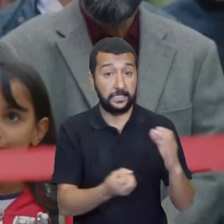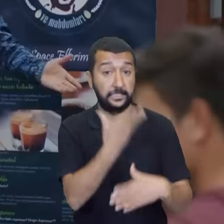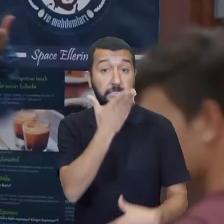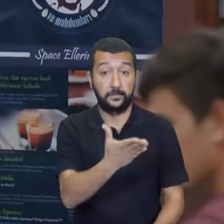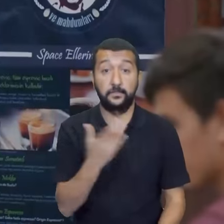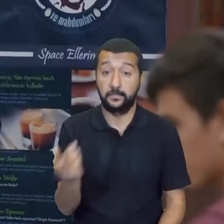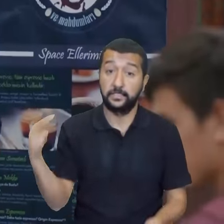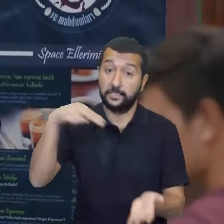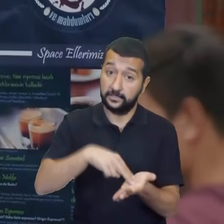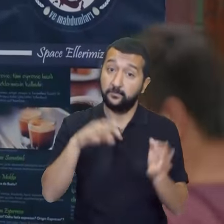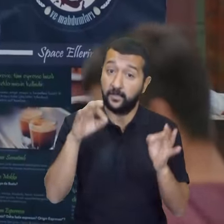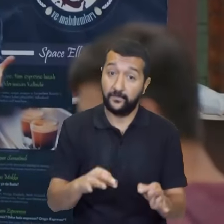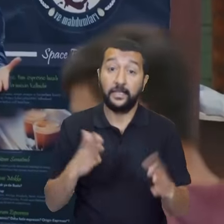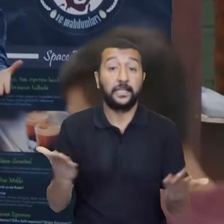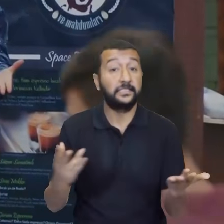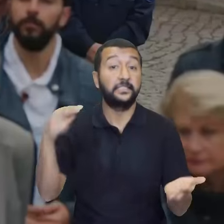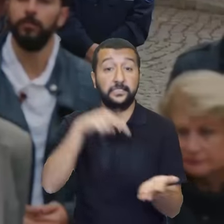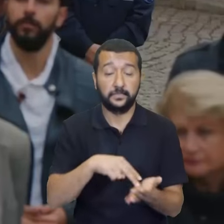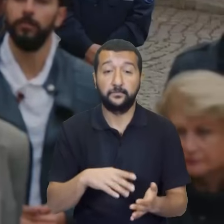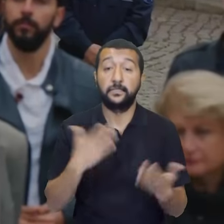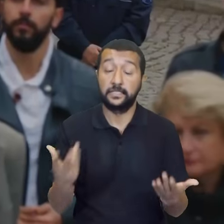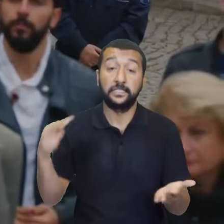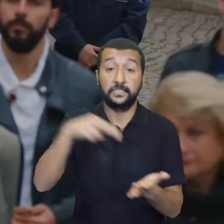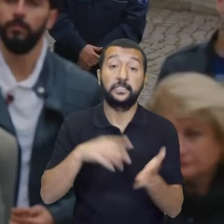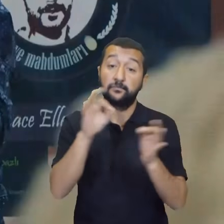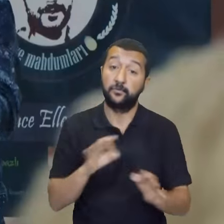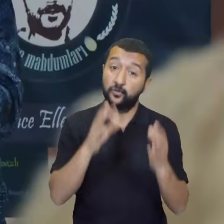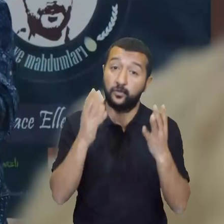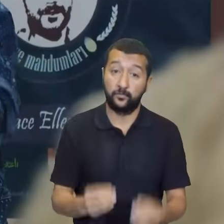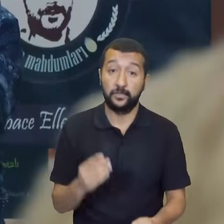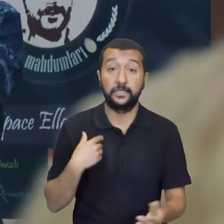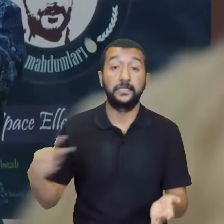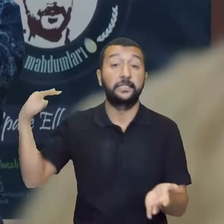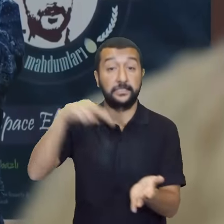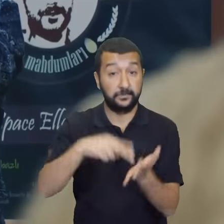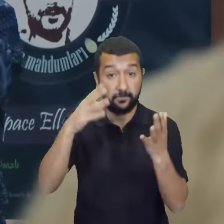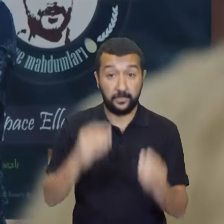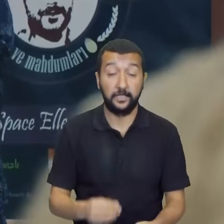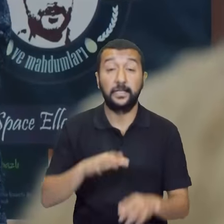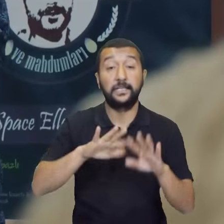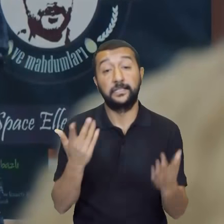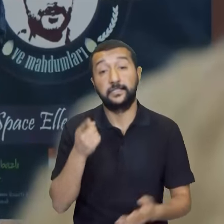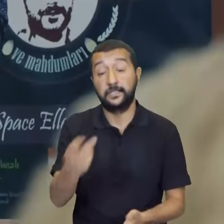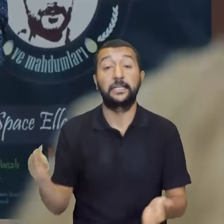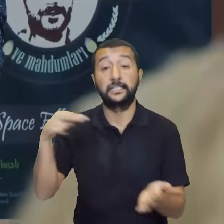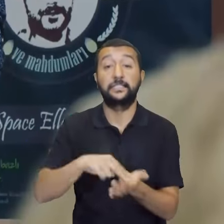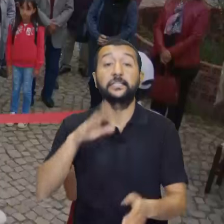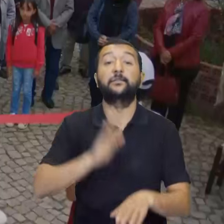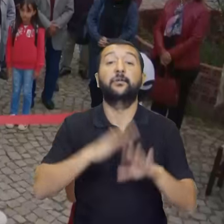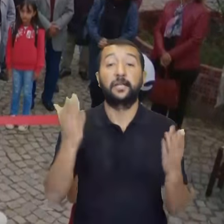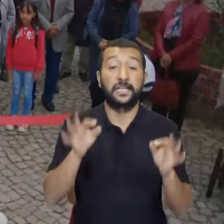çıktı? Çıktım. Ama nasıl çıktım? Çıkmamış da olabilirim. Çıkmak ya da